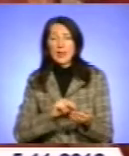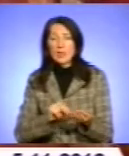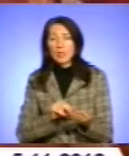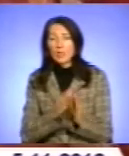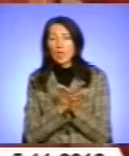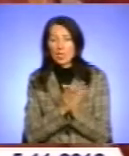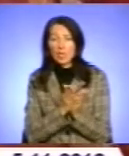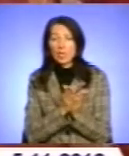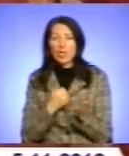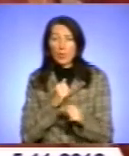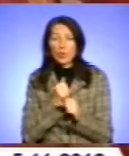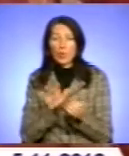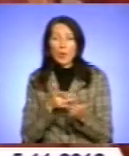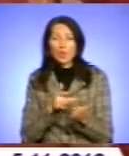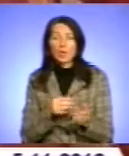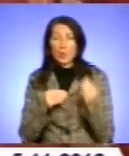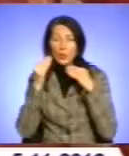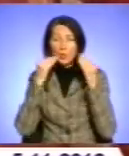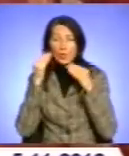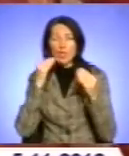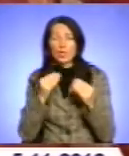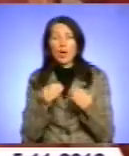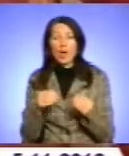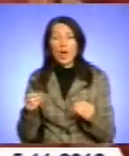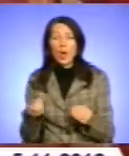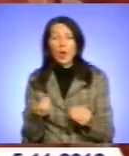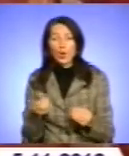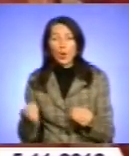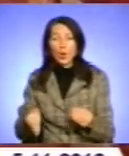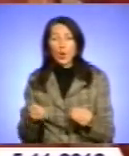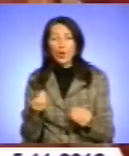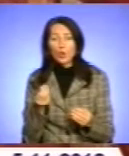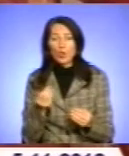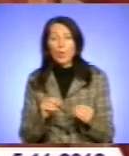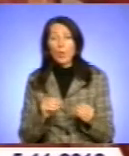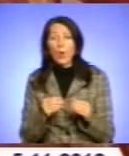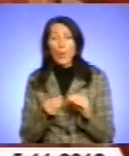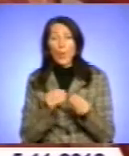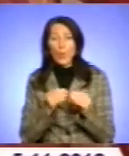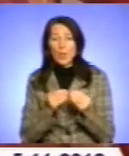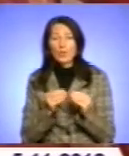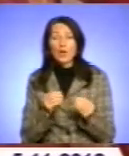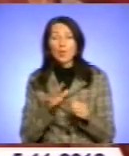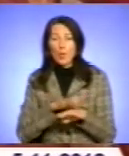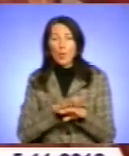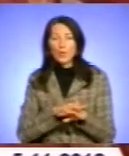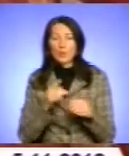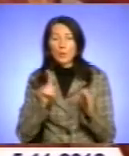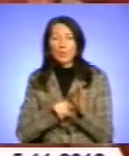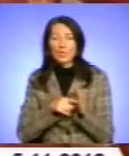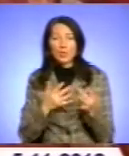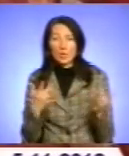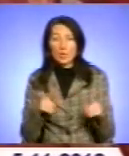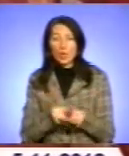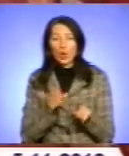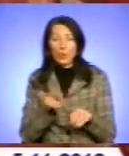з косметикою, кошельок з грошима, з карточками пластиковими, банківськими, знижками. І також там